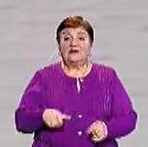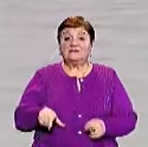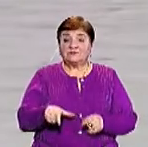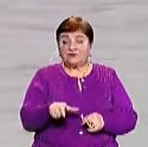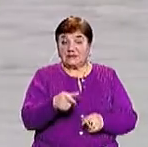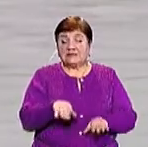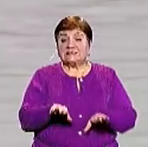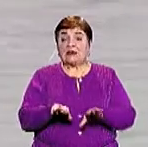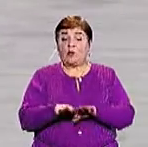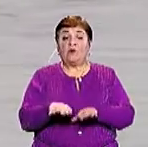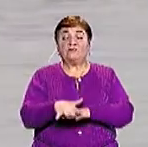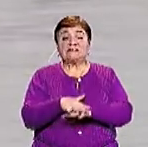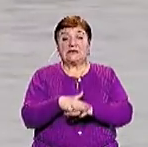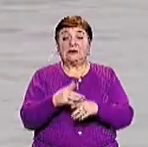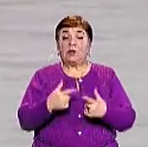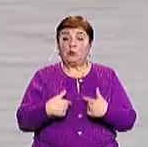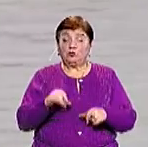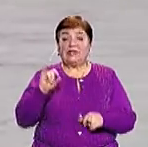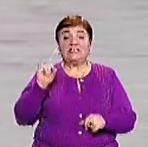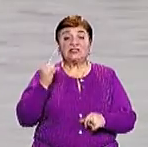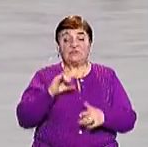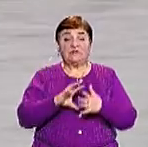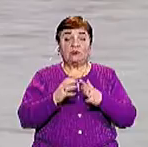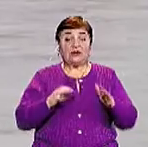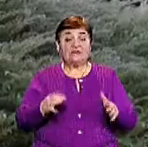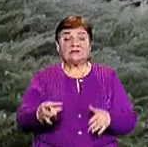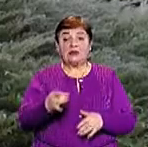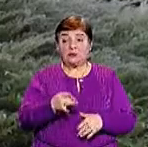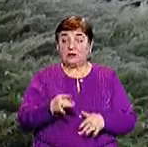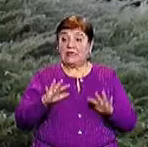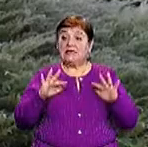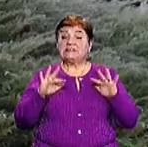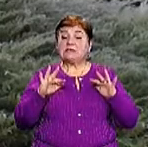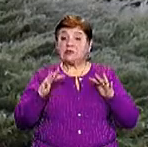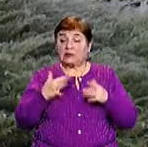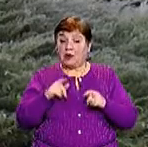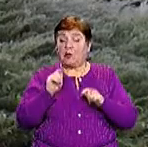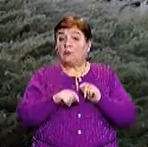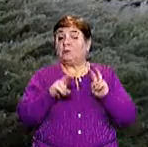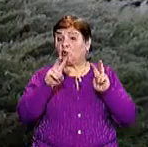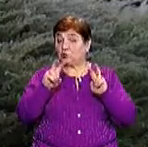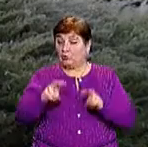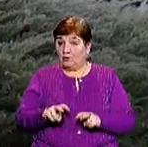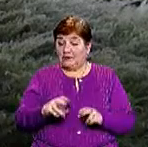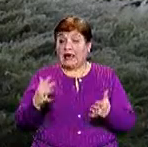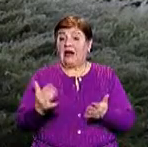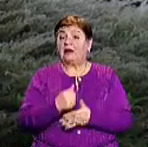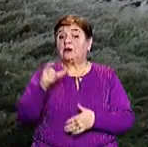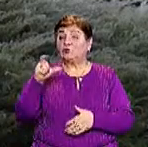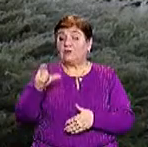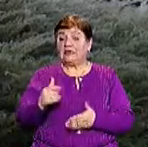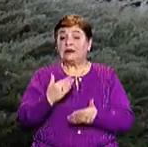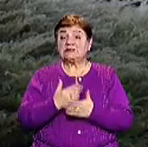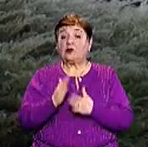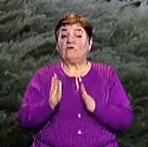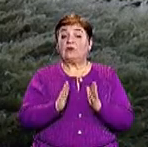звичайно, знаходяться населені пункти Іршавського та Виноградівського районів. Ситуація з паводками контрольована. Наразі рятувальники знаходяться у